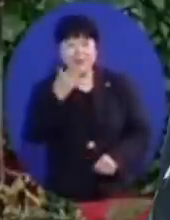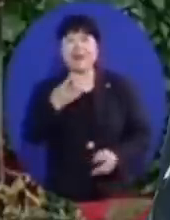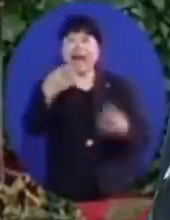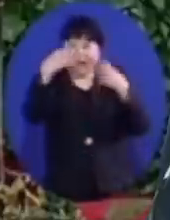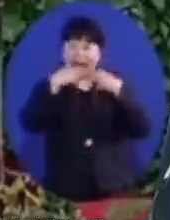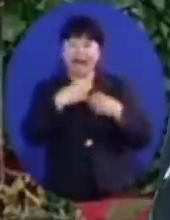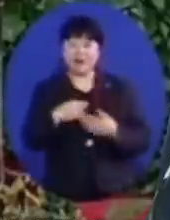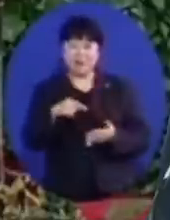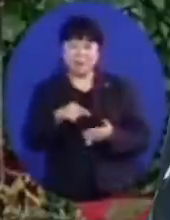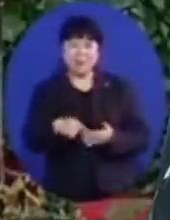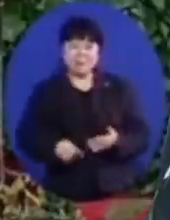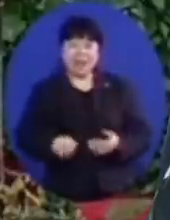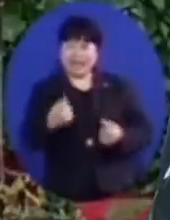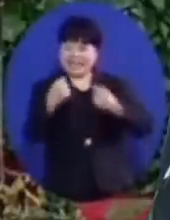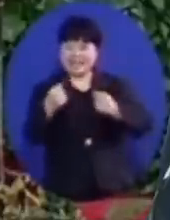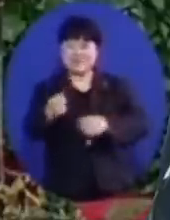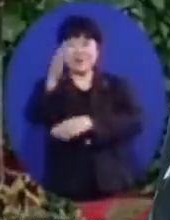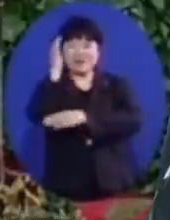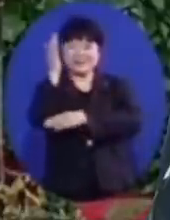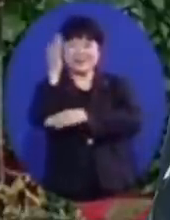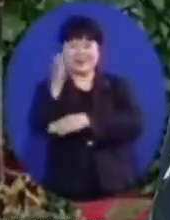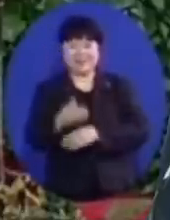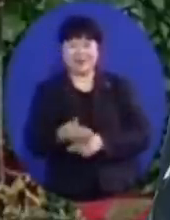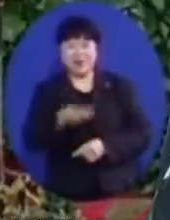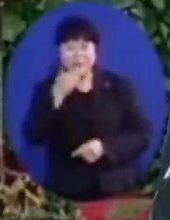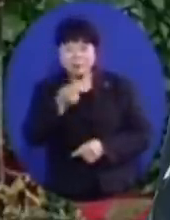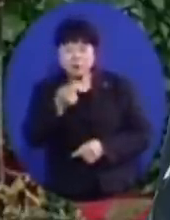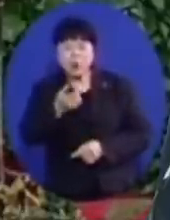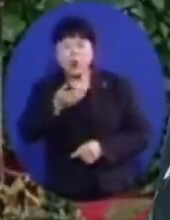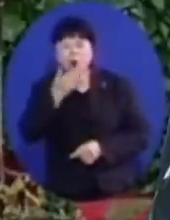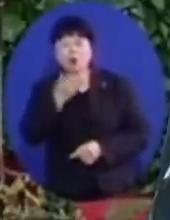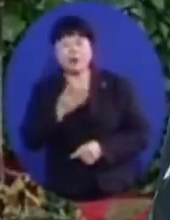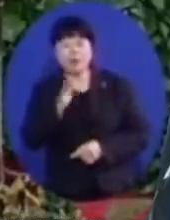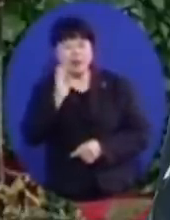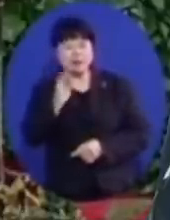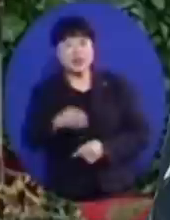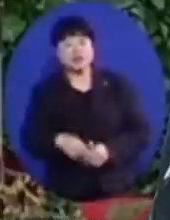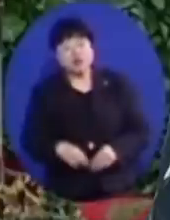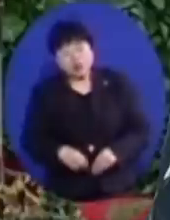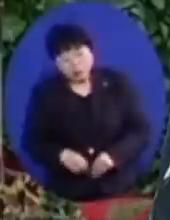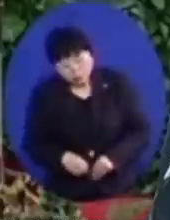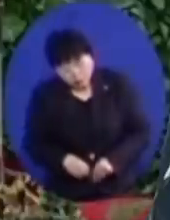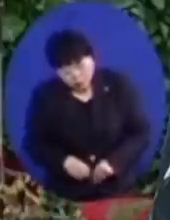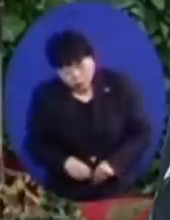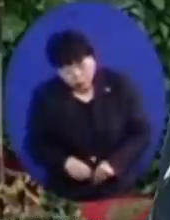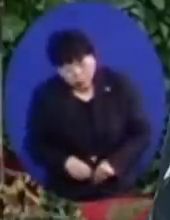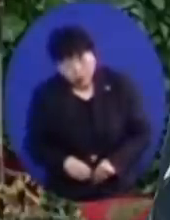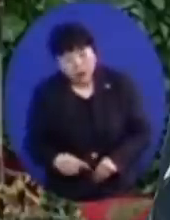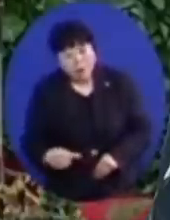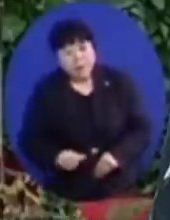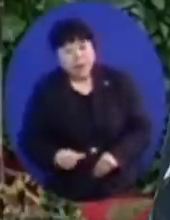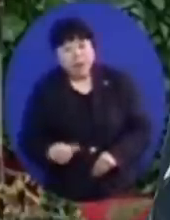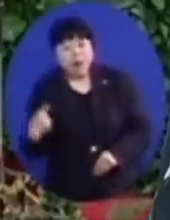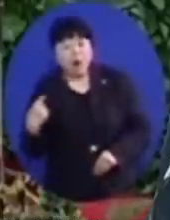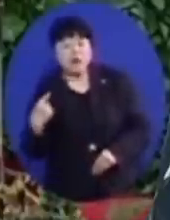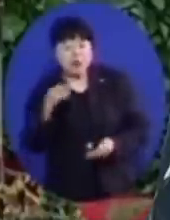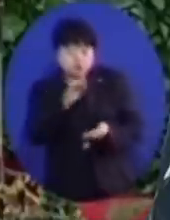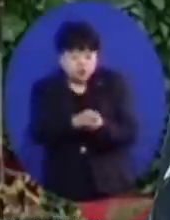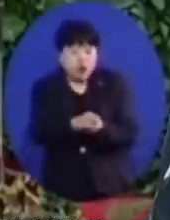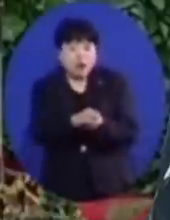먹어야 배심으로 설교를 하지 밥을 많이 안 먹으면 나중에 허리가 딱 붙어 가지고서 쓰러져요